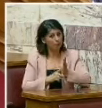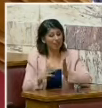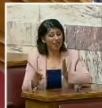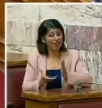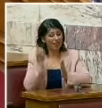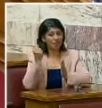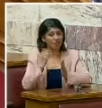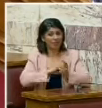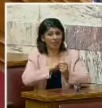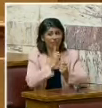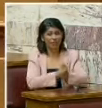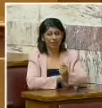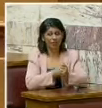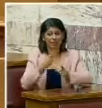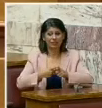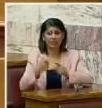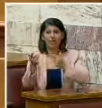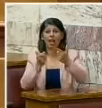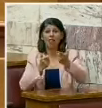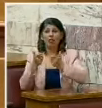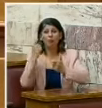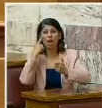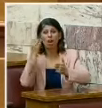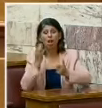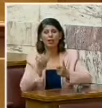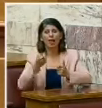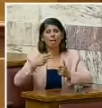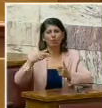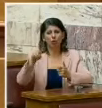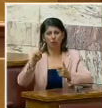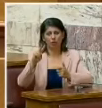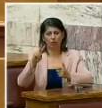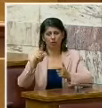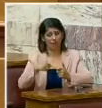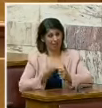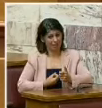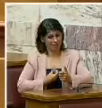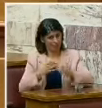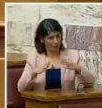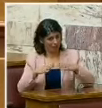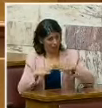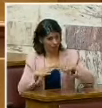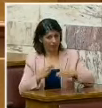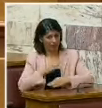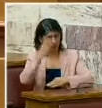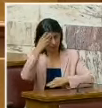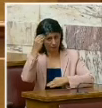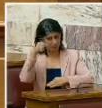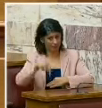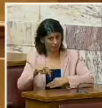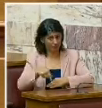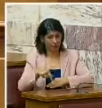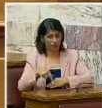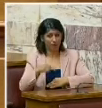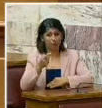τη δυνατότητα της χώρας να δανείζεται με λογικά επιτόκια. Αισθάνεστε άνετα, κύριε Τσίπρα, σήμερα με